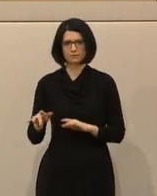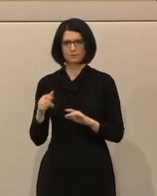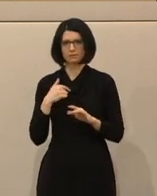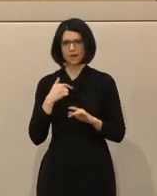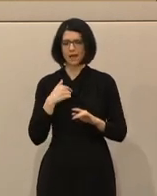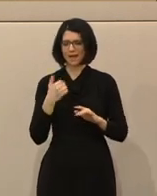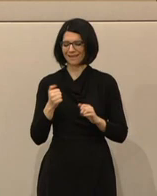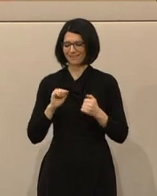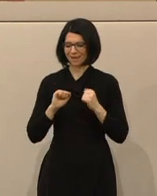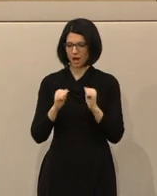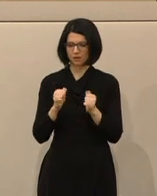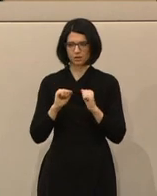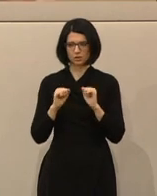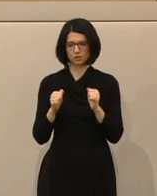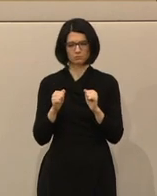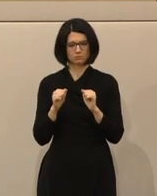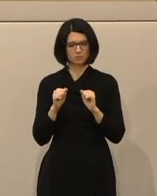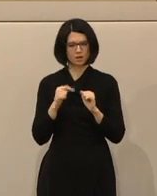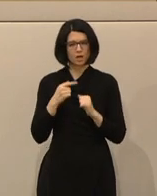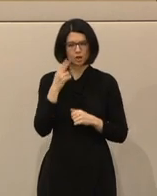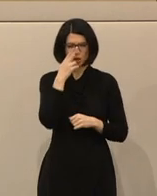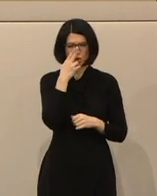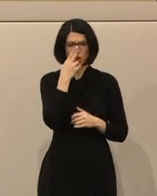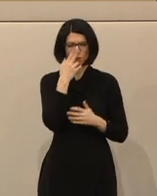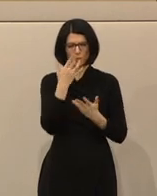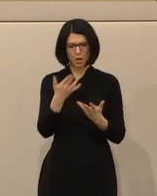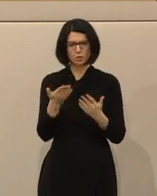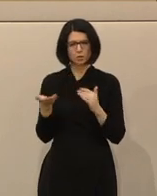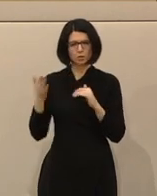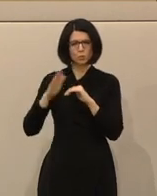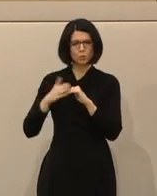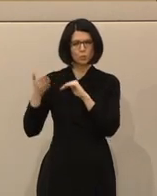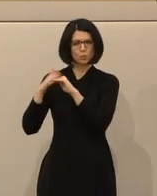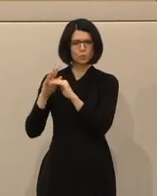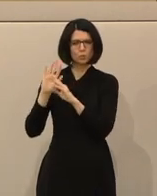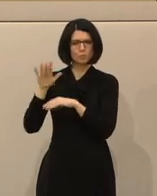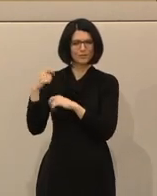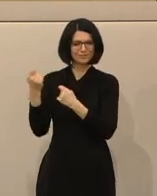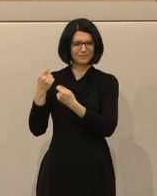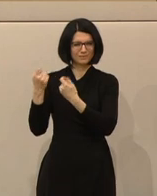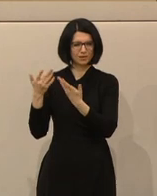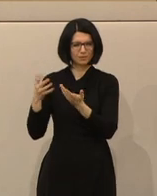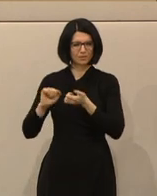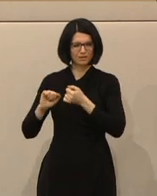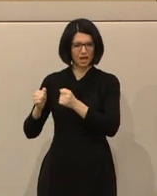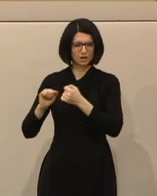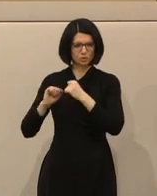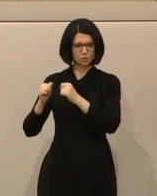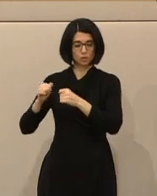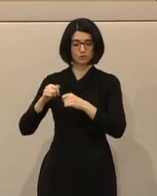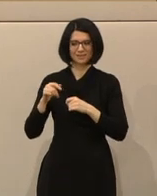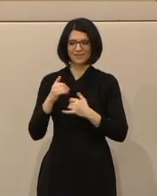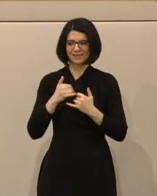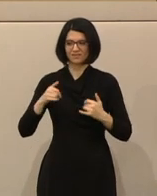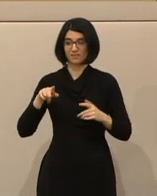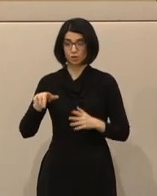Aktion, jedenfalls hat es den deutlichen Anschein, dass das eine überzogene Aktion war, wie mit einer